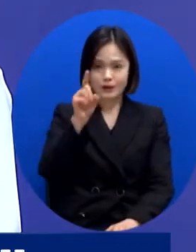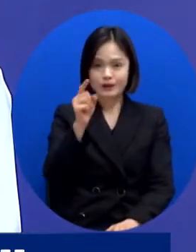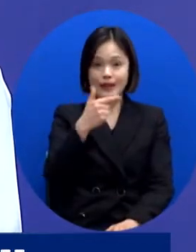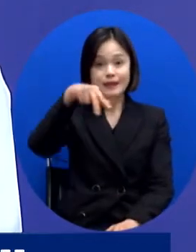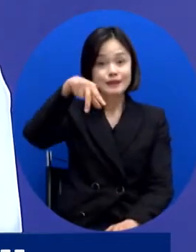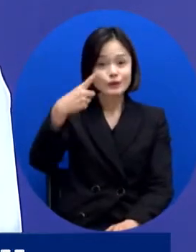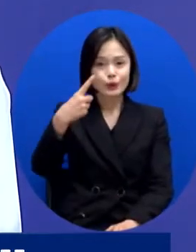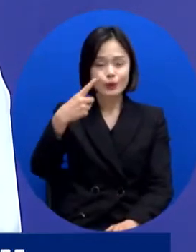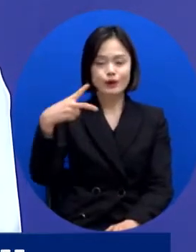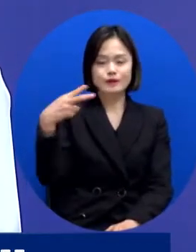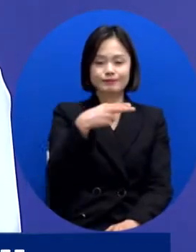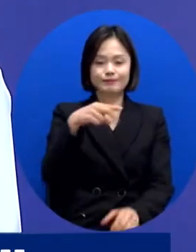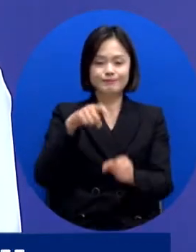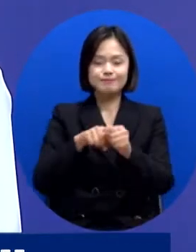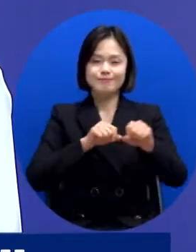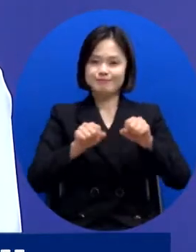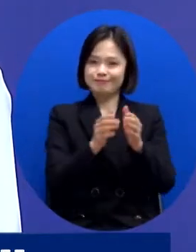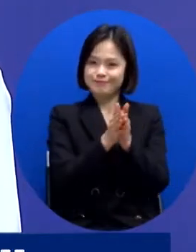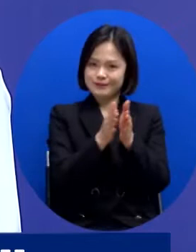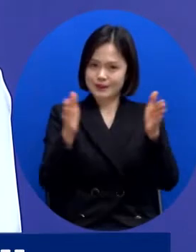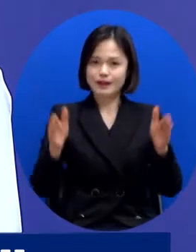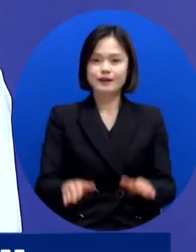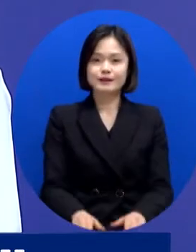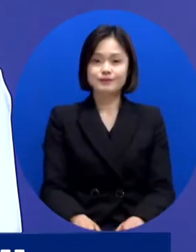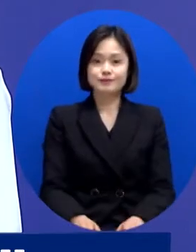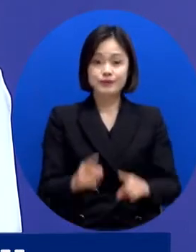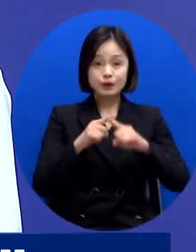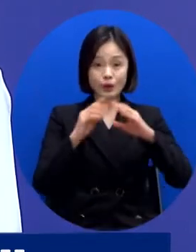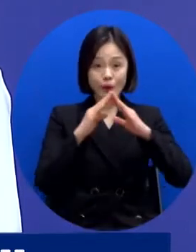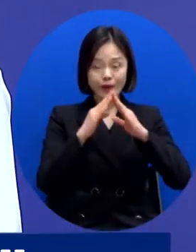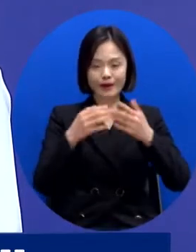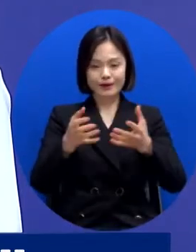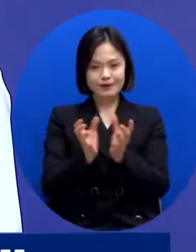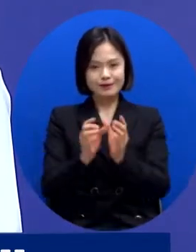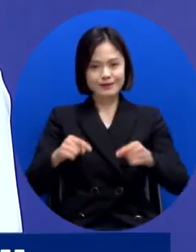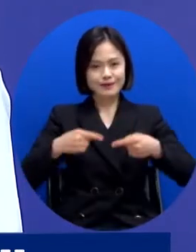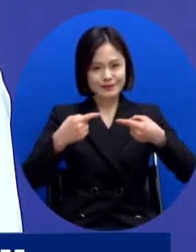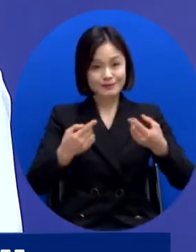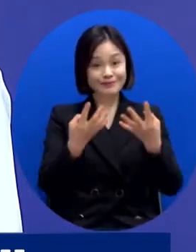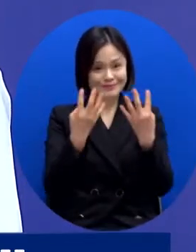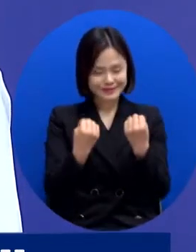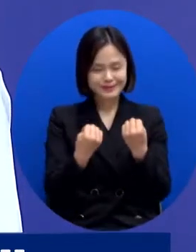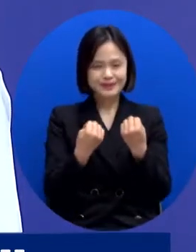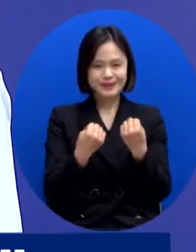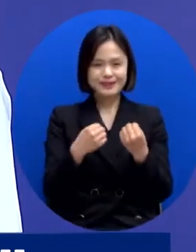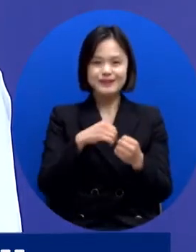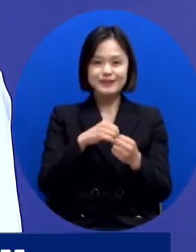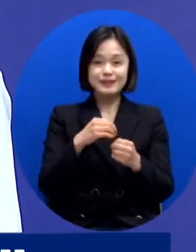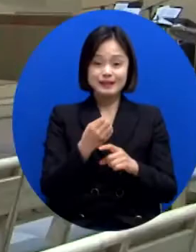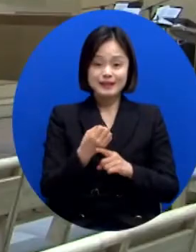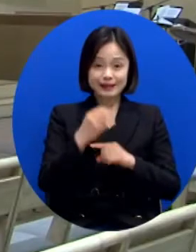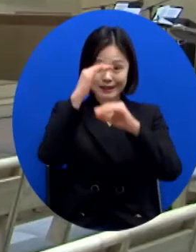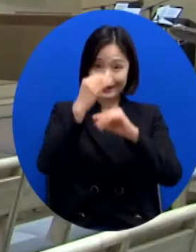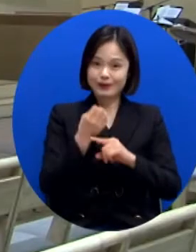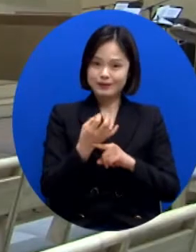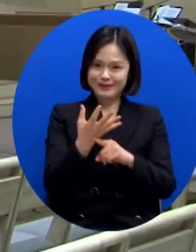시작했습니다 예년에 비해 더 많은 교회와 단체가 참여했다고 하는데요 최대 진 기자가 전해 드립니다